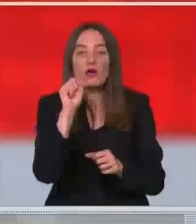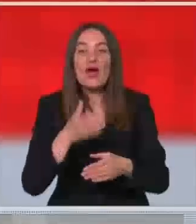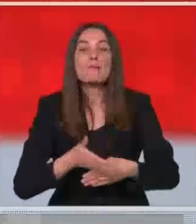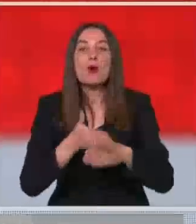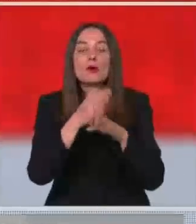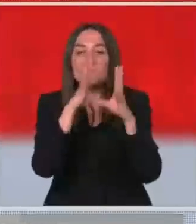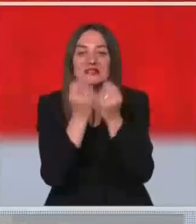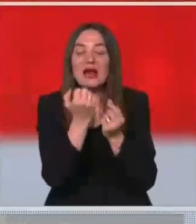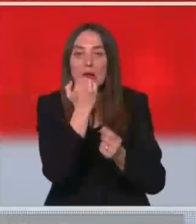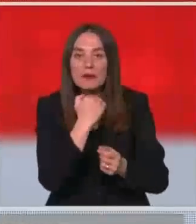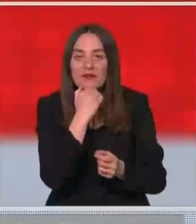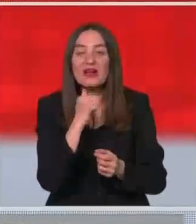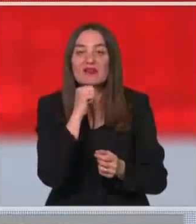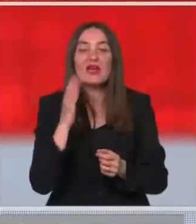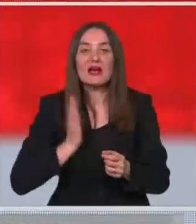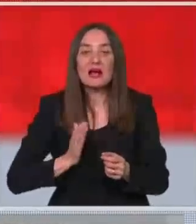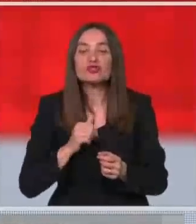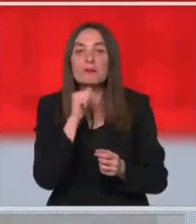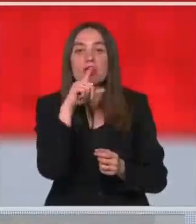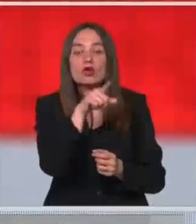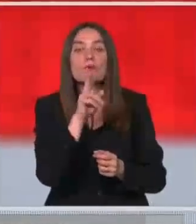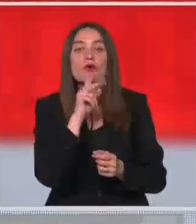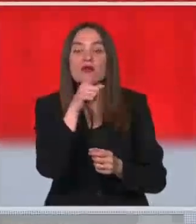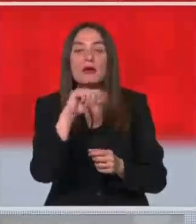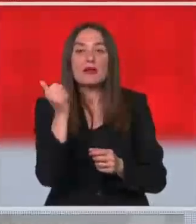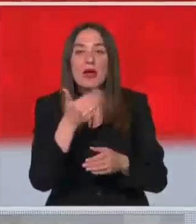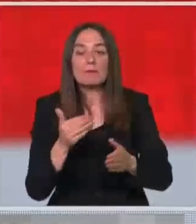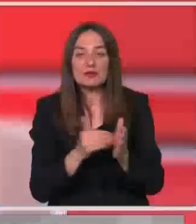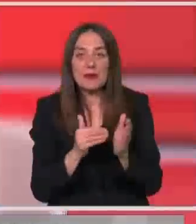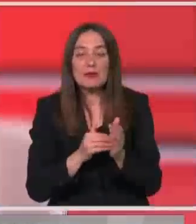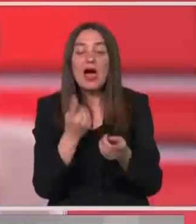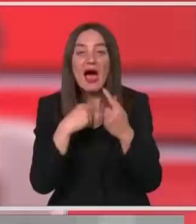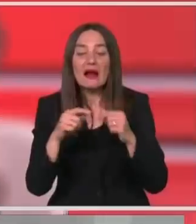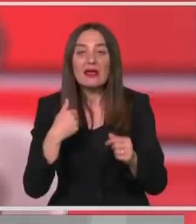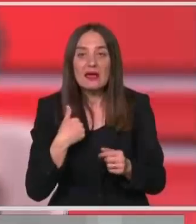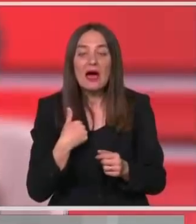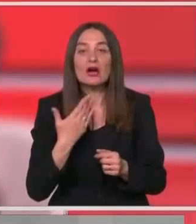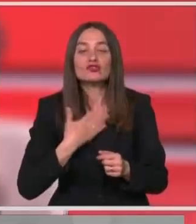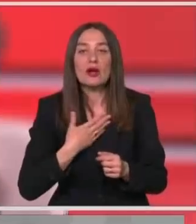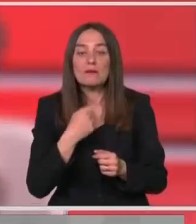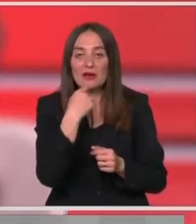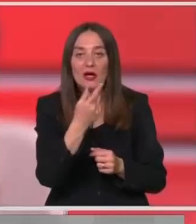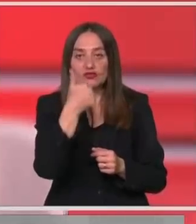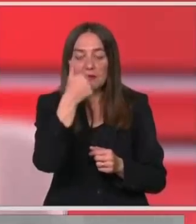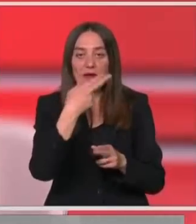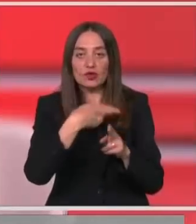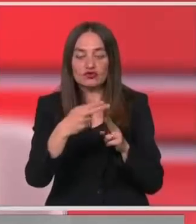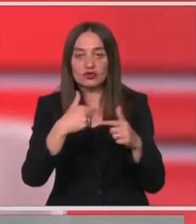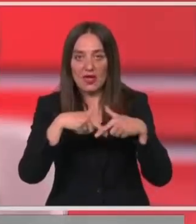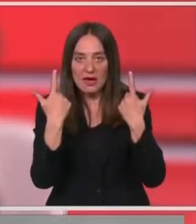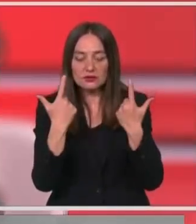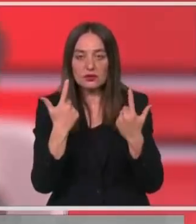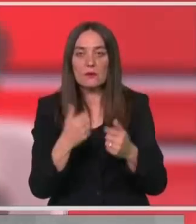pomognemo celoj privredi i građanima i onima kojima je ta pomoć najpotrebnija. Razumem vas, ali ja hoću samo da isteramo jedno na čistac.